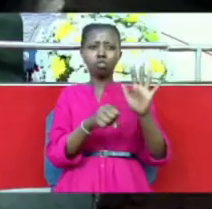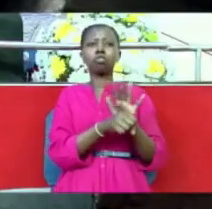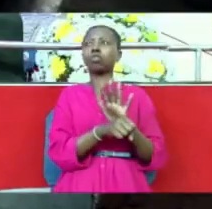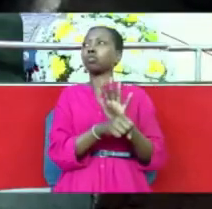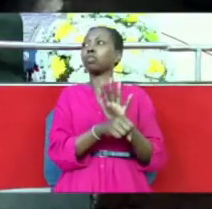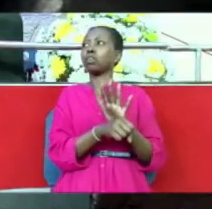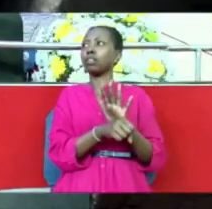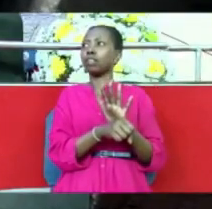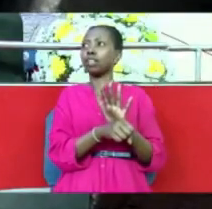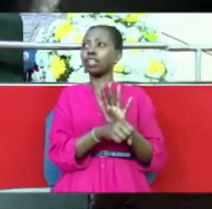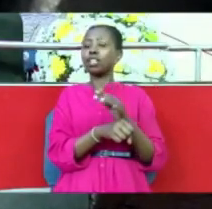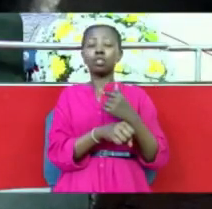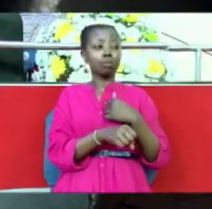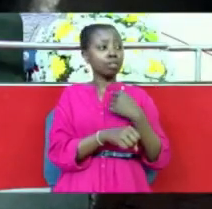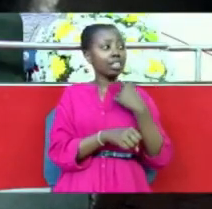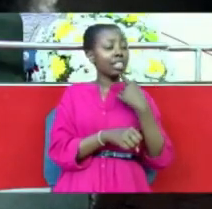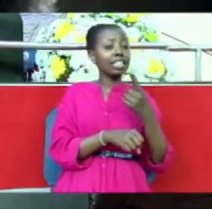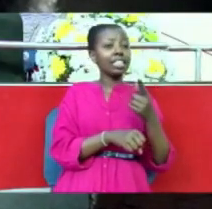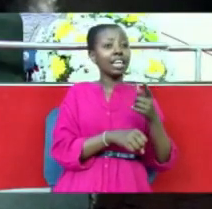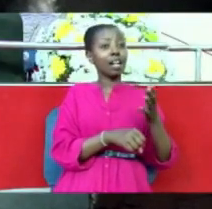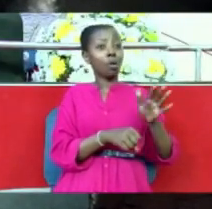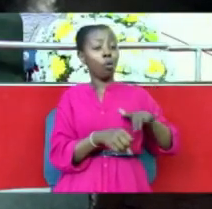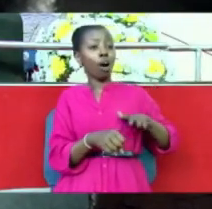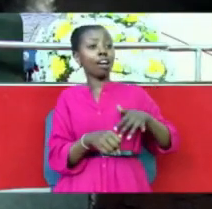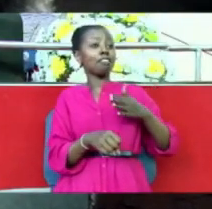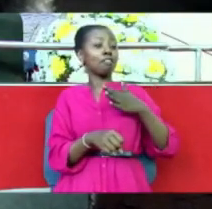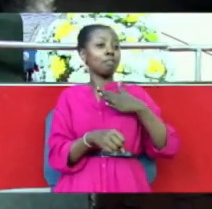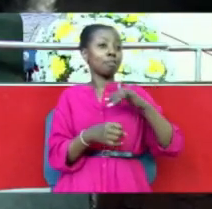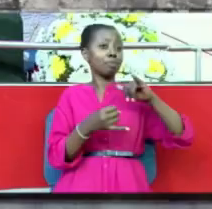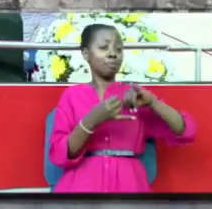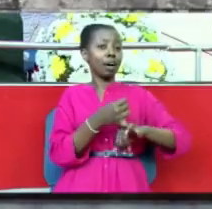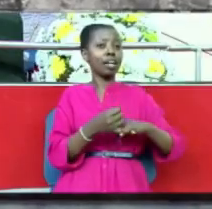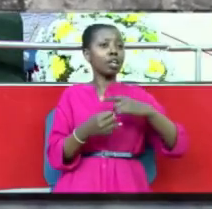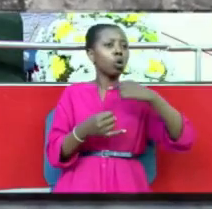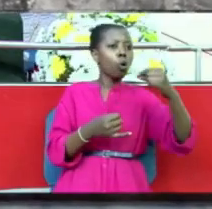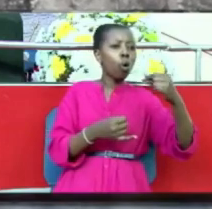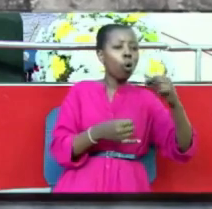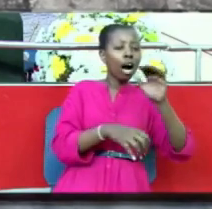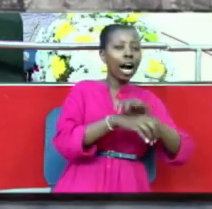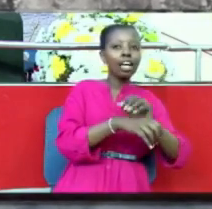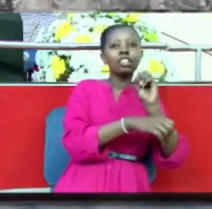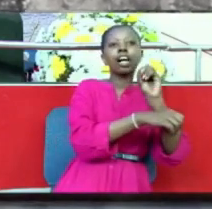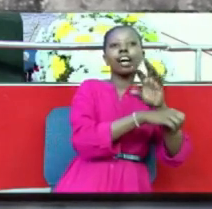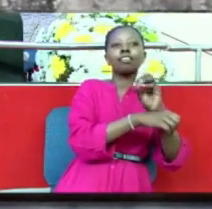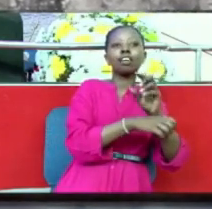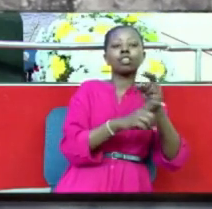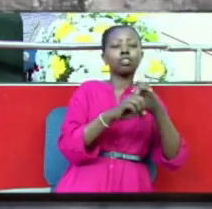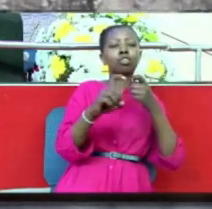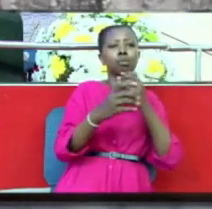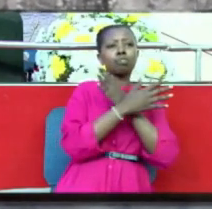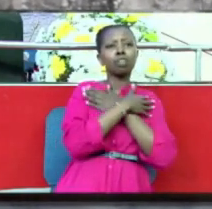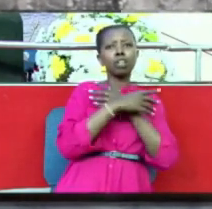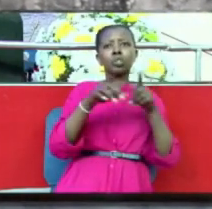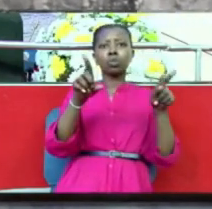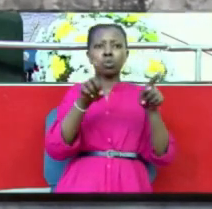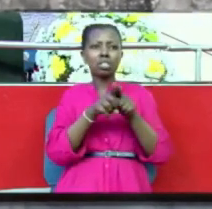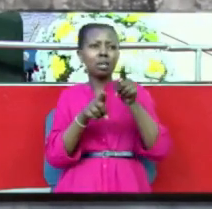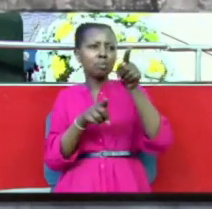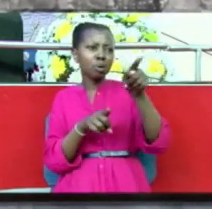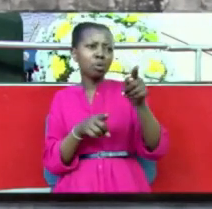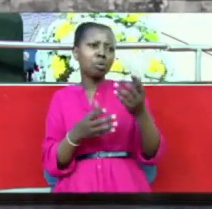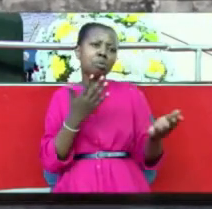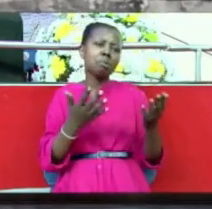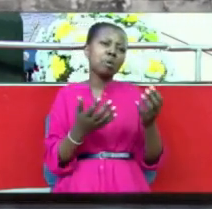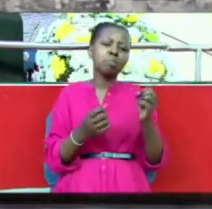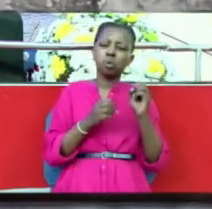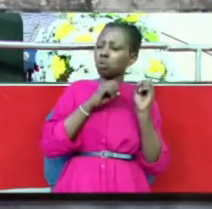I tell Alice, tuende tukapewa mawaidha. Kwa hivyo wewe mwingine hapa, labda umekataa mawaidha